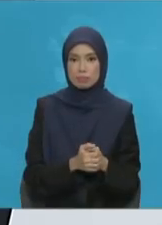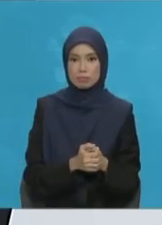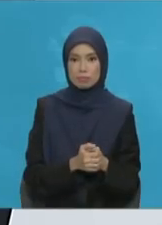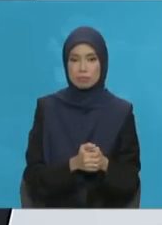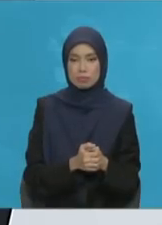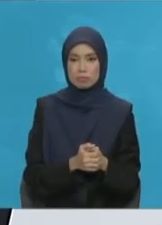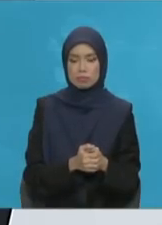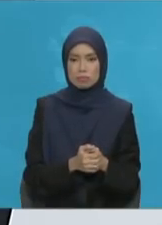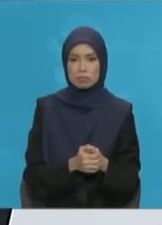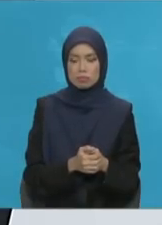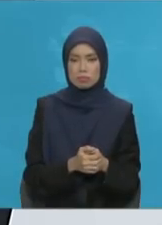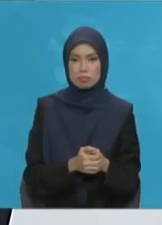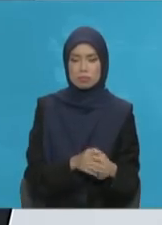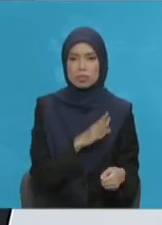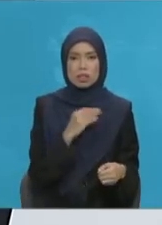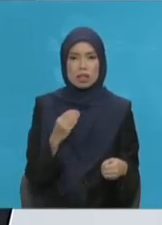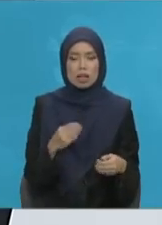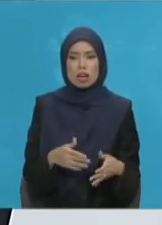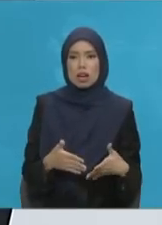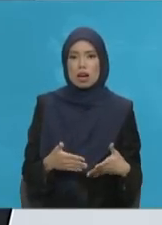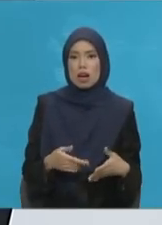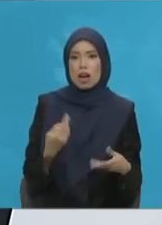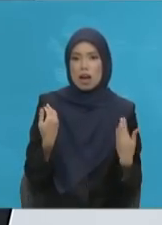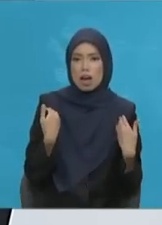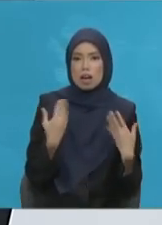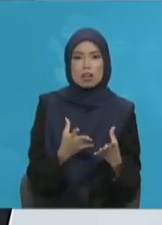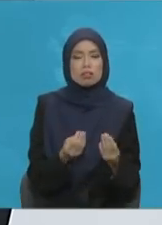berapa gram insiden pelanggaran